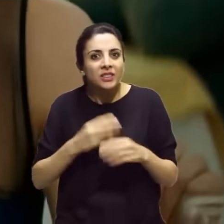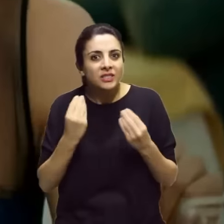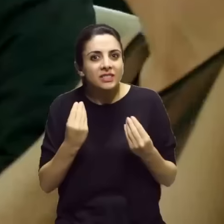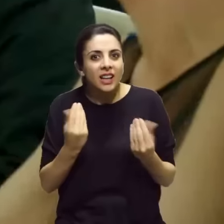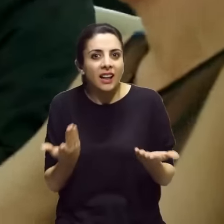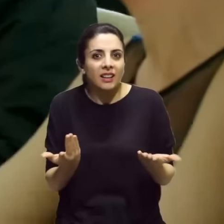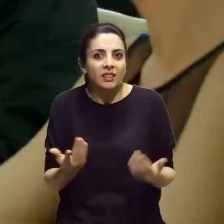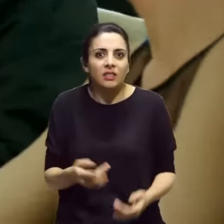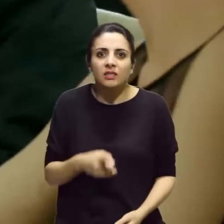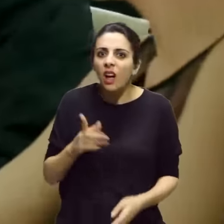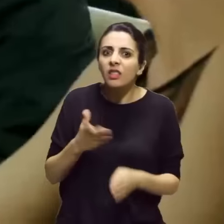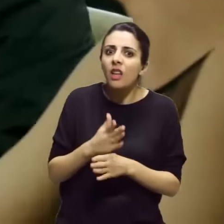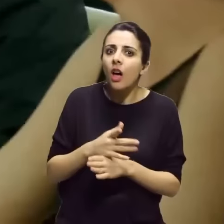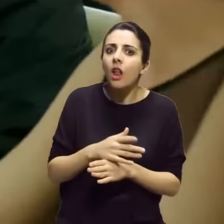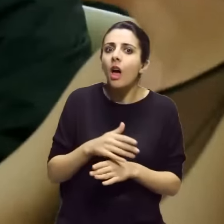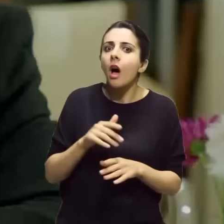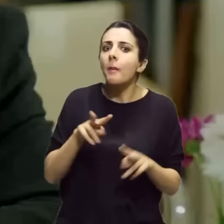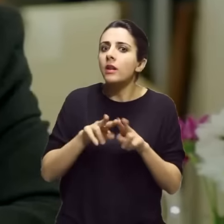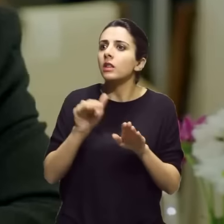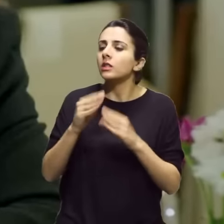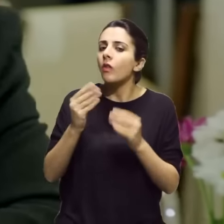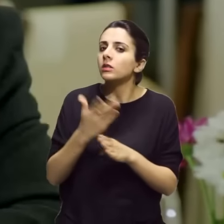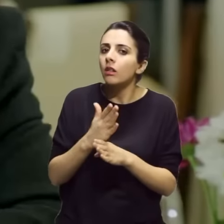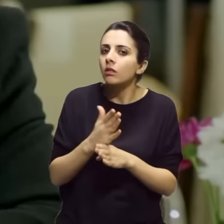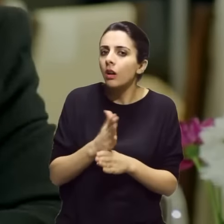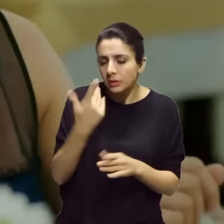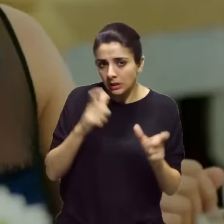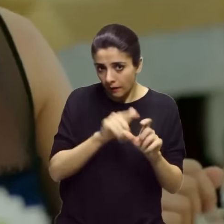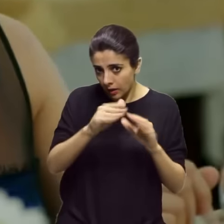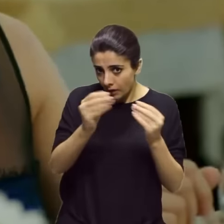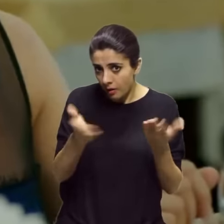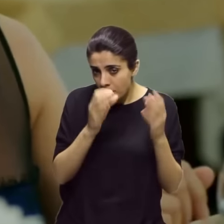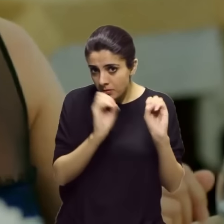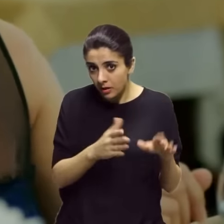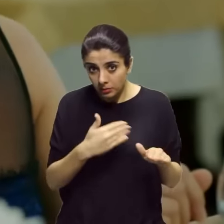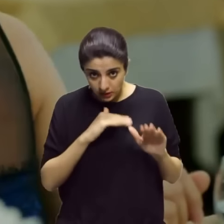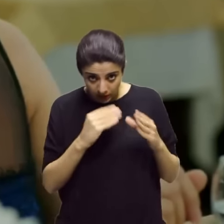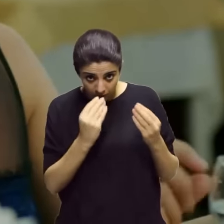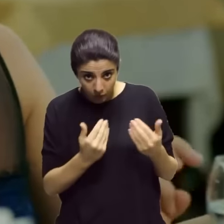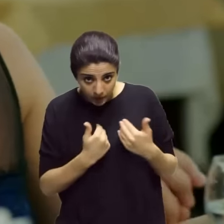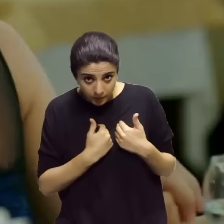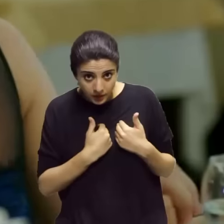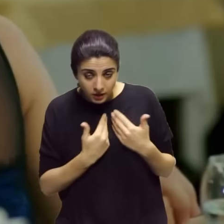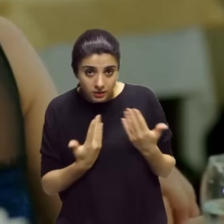komikti. Sen niye her defasında Mazhar'ı savunuyorsun ki? Bırak da Sevinç savunsun. Savunuyor muyum?